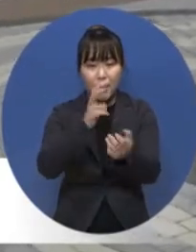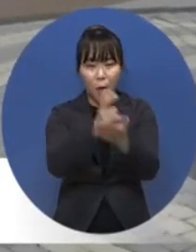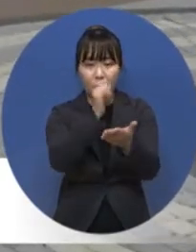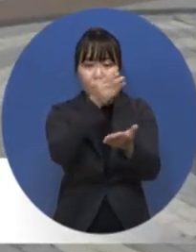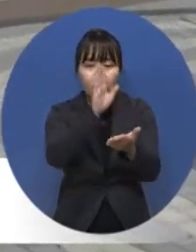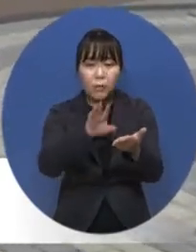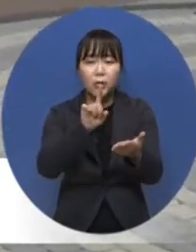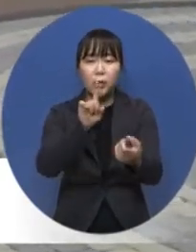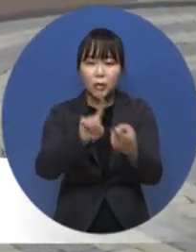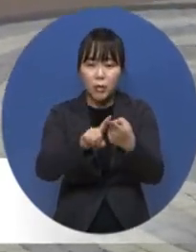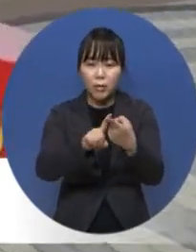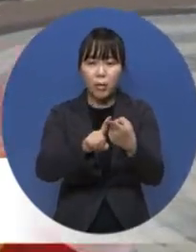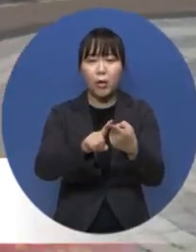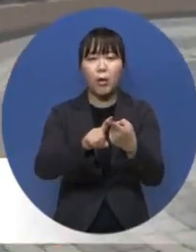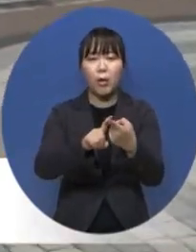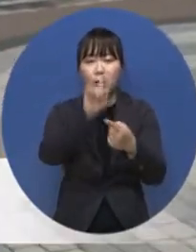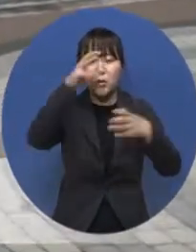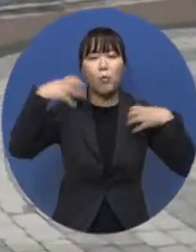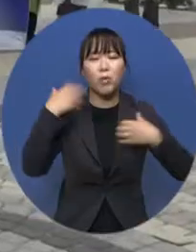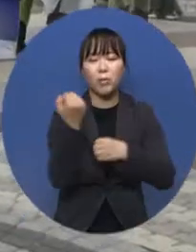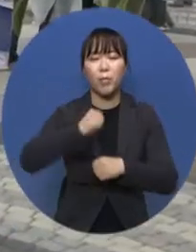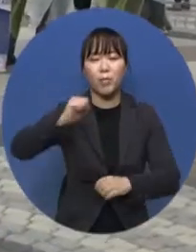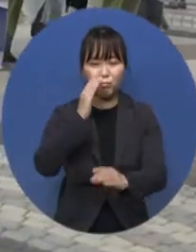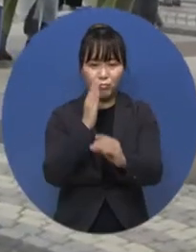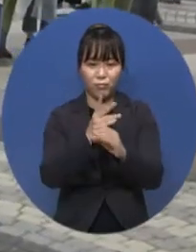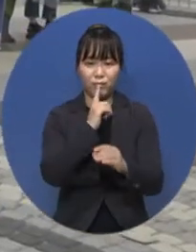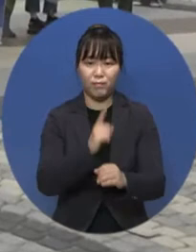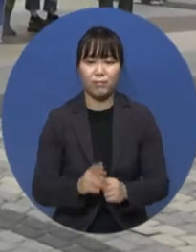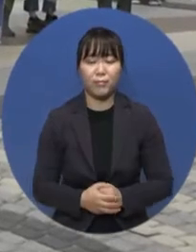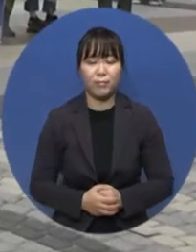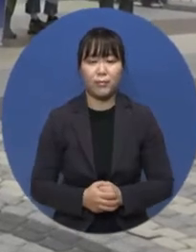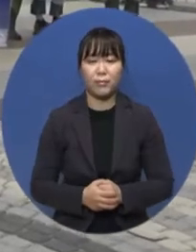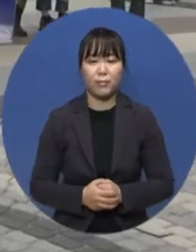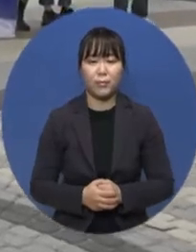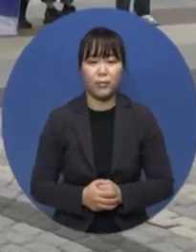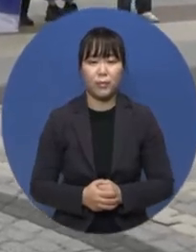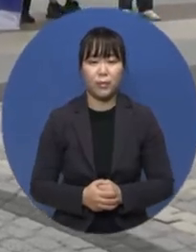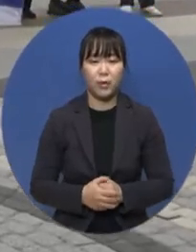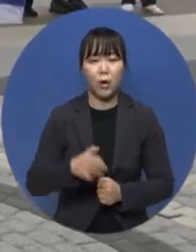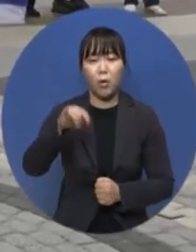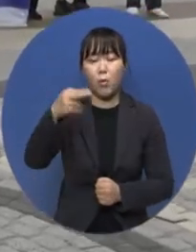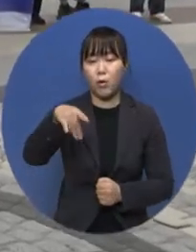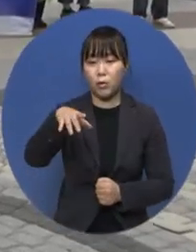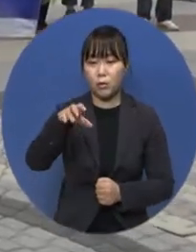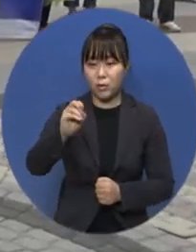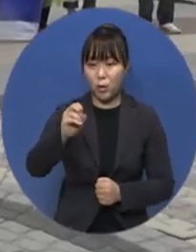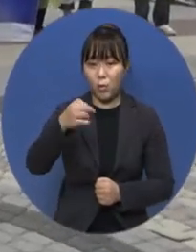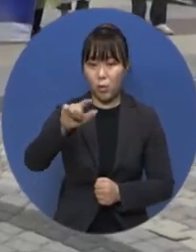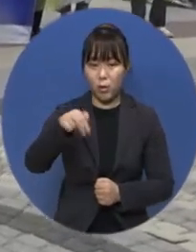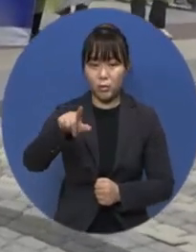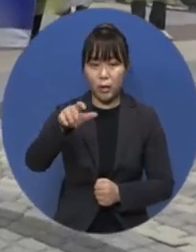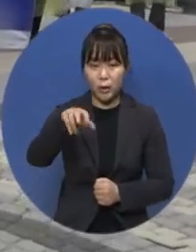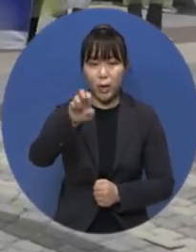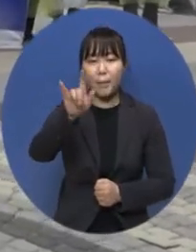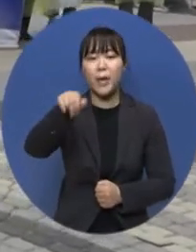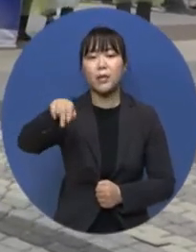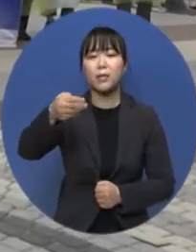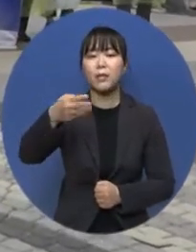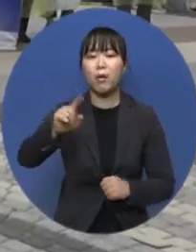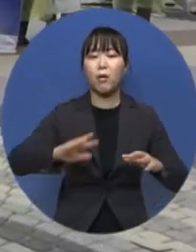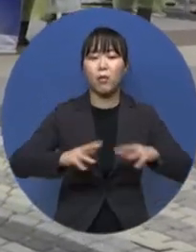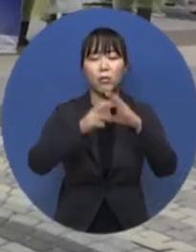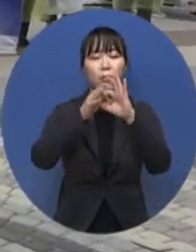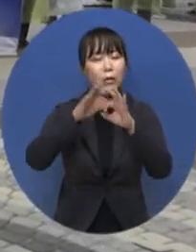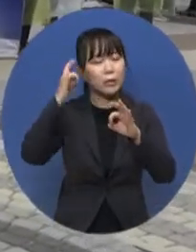법을 정부에서 어기고 있습니다. 이들은 월성 원전 내 맥스터 건설에 대한 의견